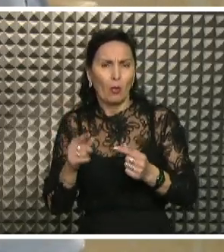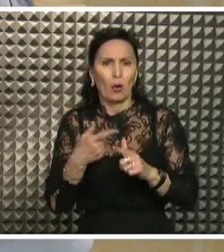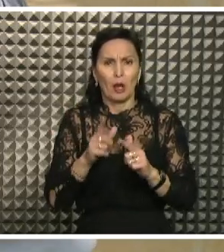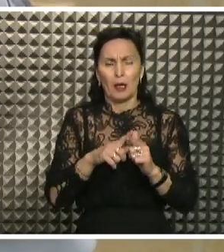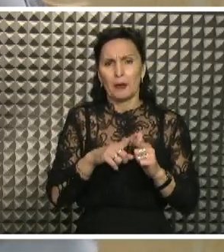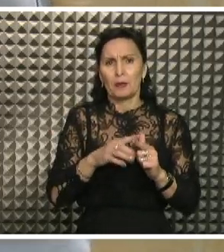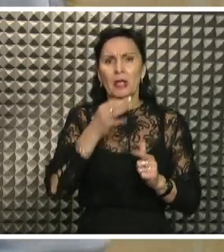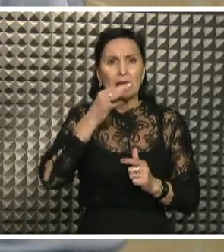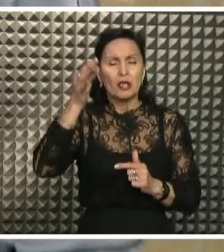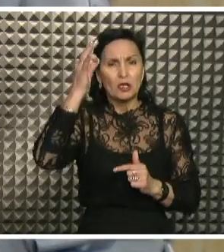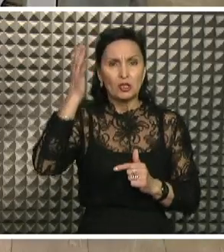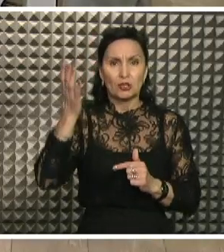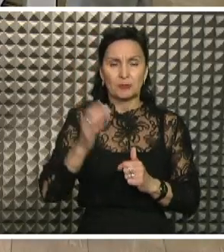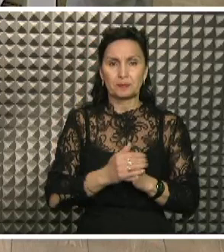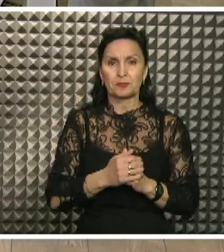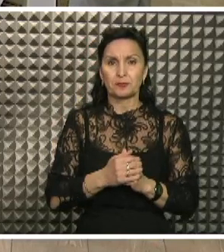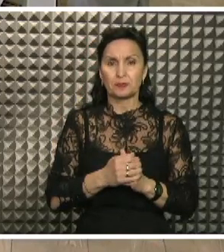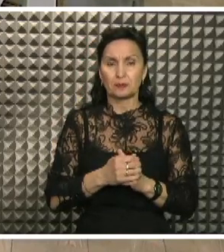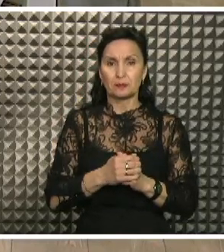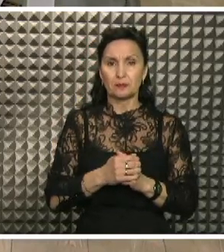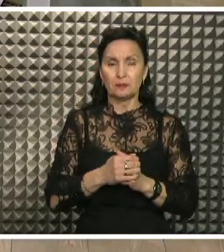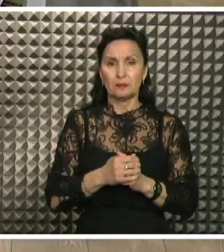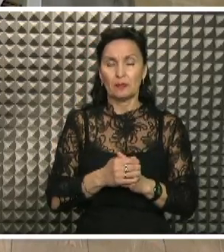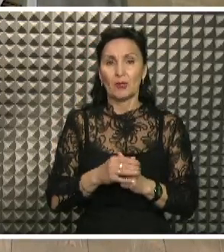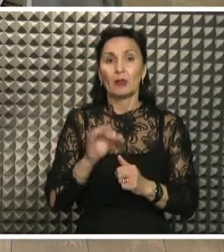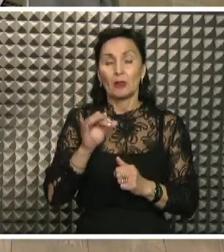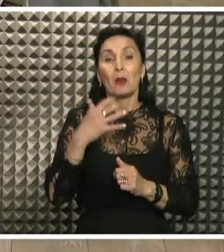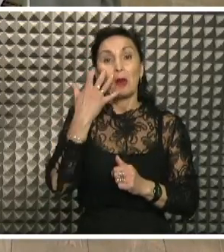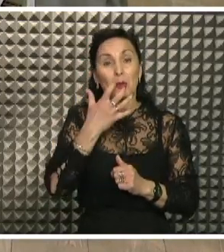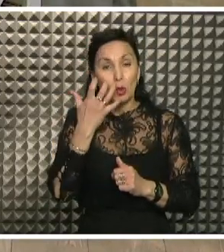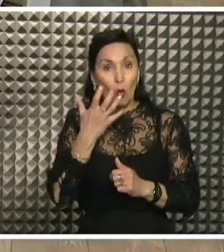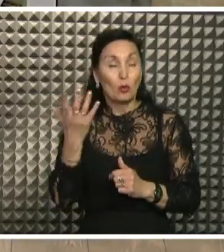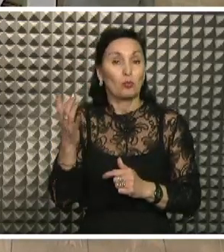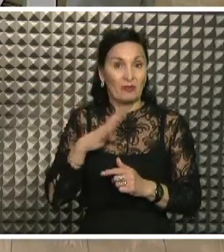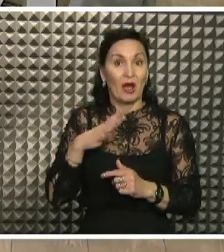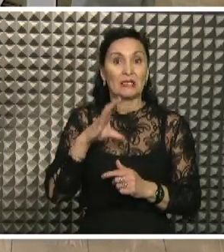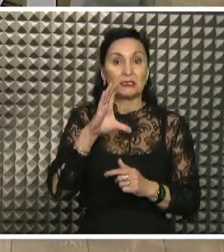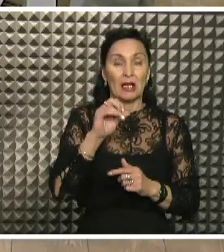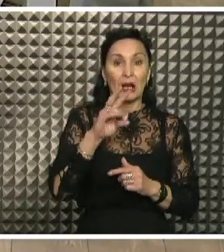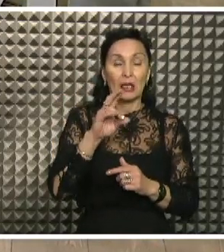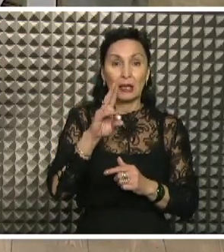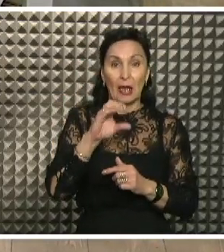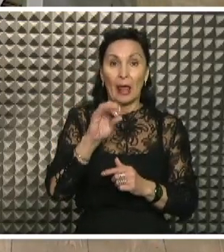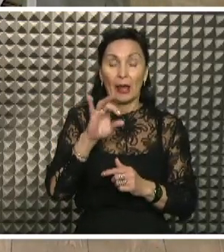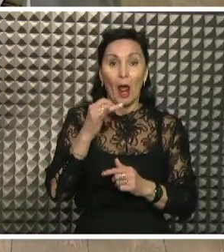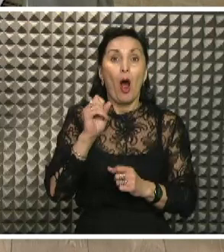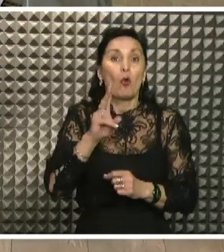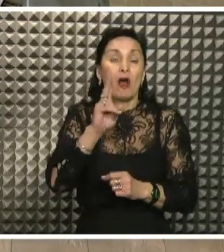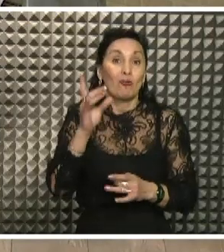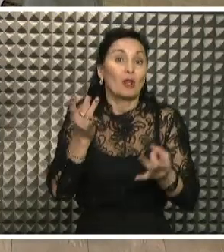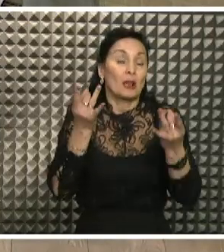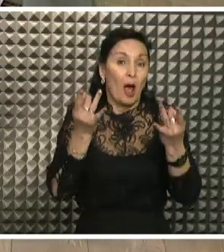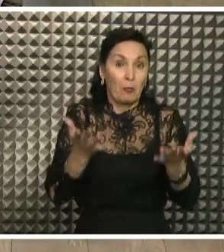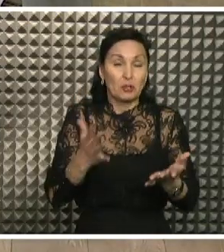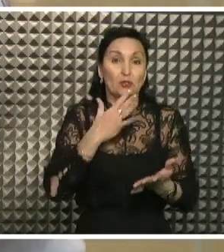белок яичный. У меня у дочери на овес. У меня на помидоры и сельдерей, поэтому можно тоже все очень индивидуально. А у кого-то на